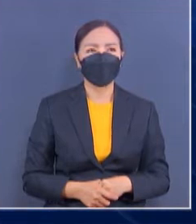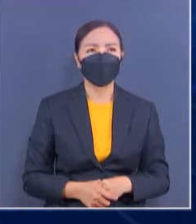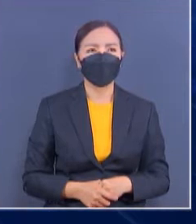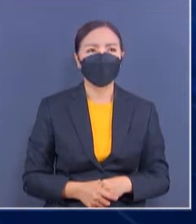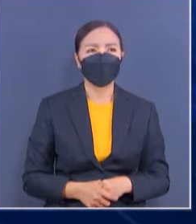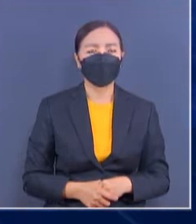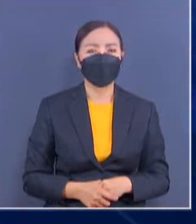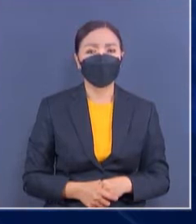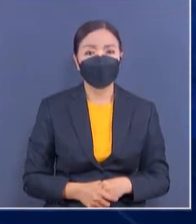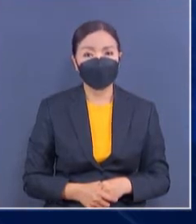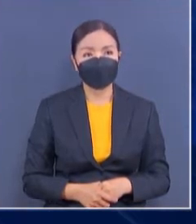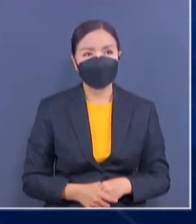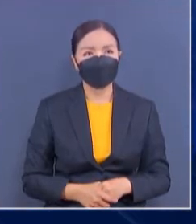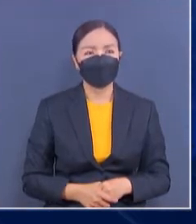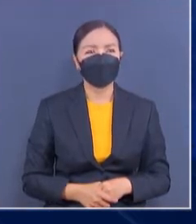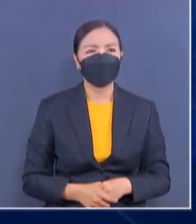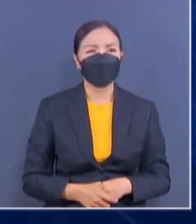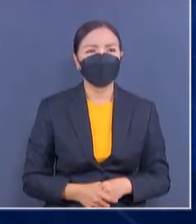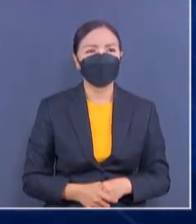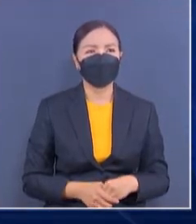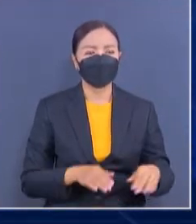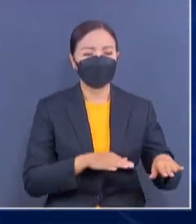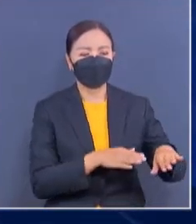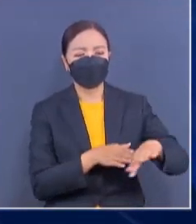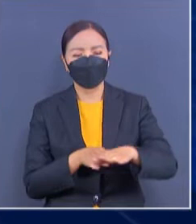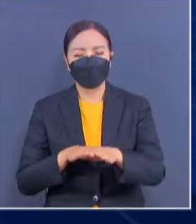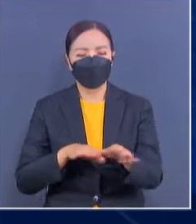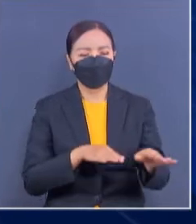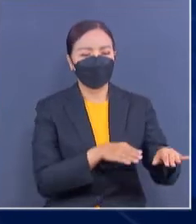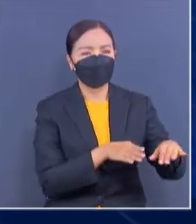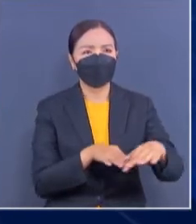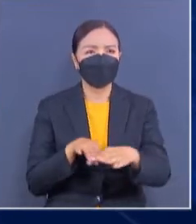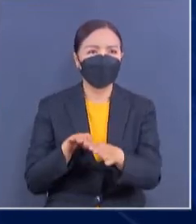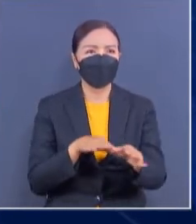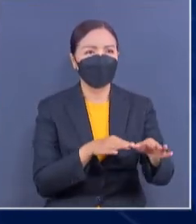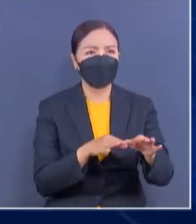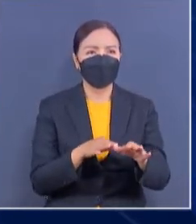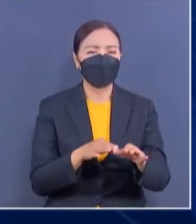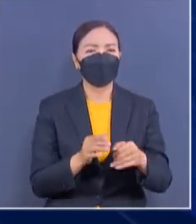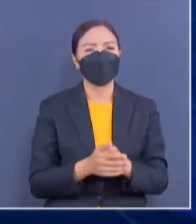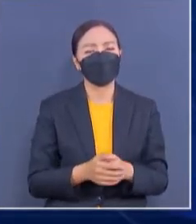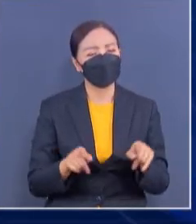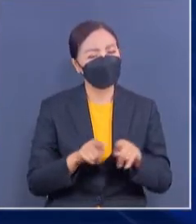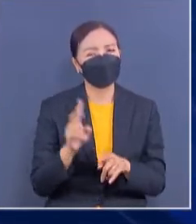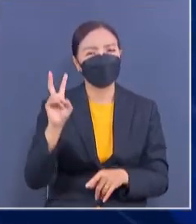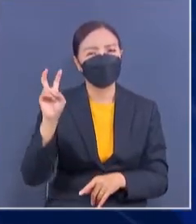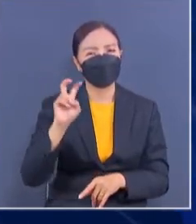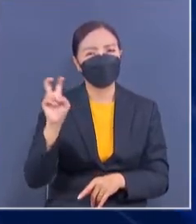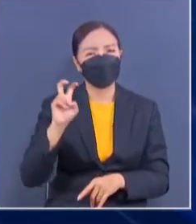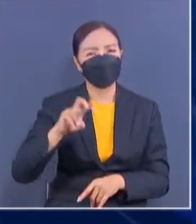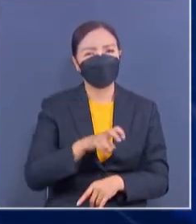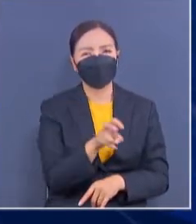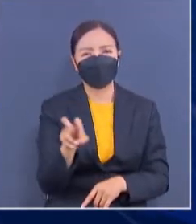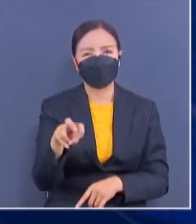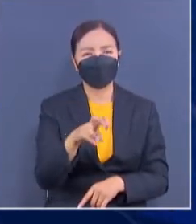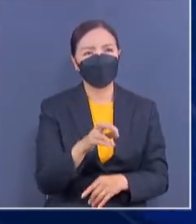เป็นไงครับคุณผู้ชมครับแทบจะไม่ใช่รถบรรทุกพ่วงแล้วนะคร ับ นี่แทบจะเป็นงูตัวหนึ่งแล้วนะครับนี่เป็นคลิปที่ชาวบ้านถ่ายเอาไ